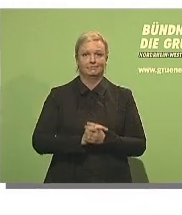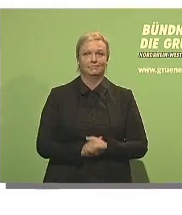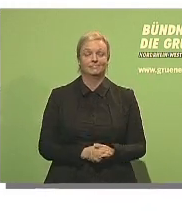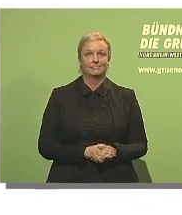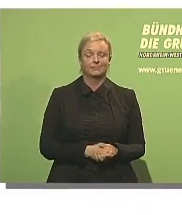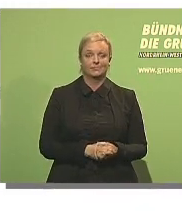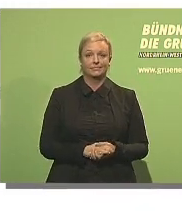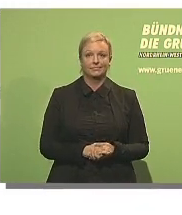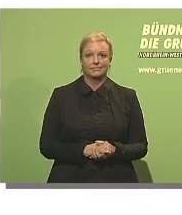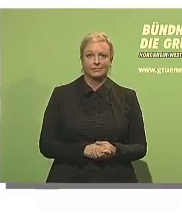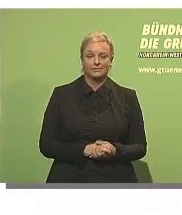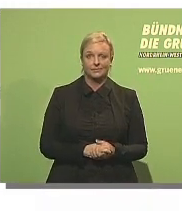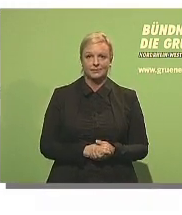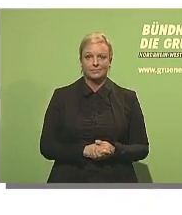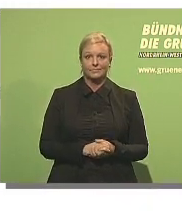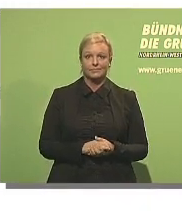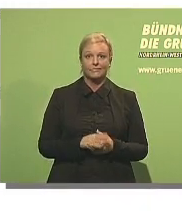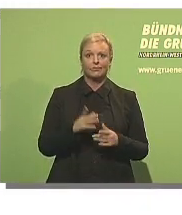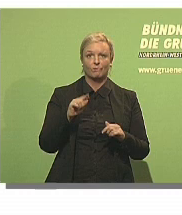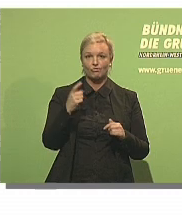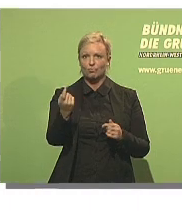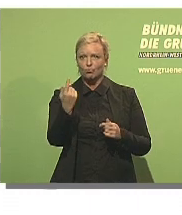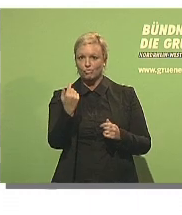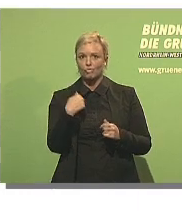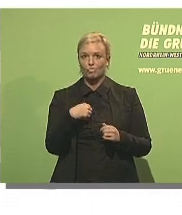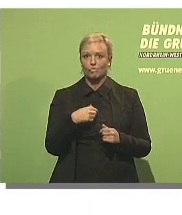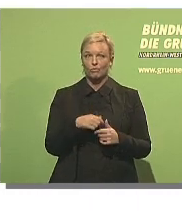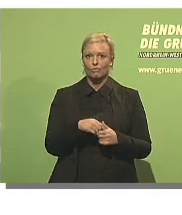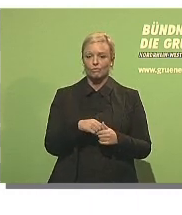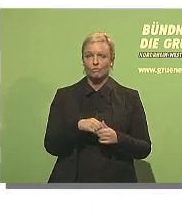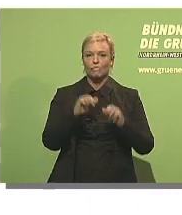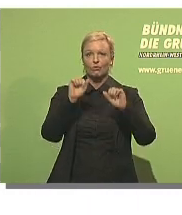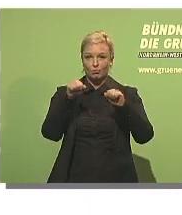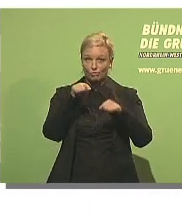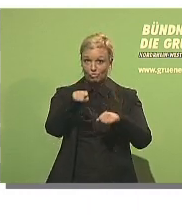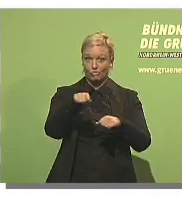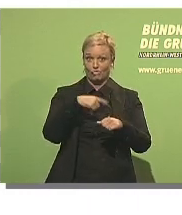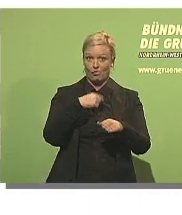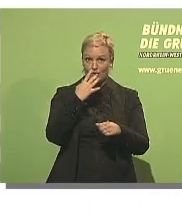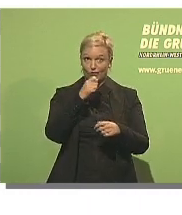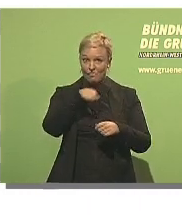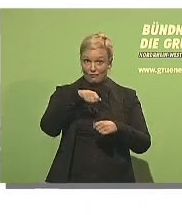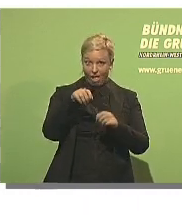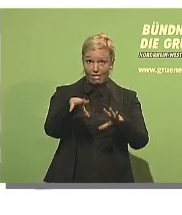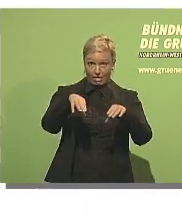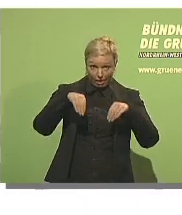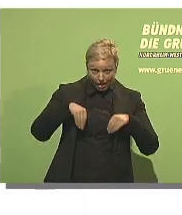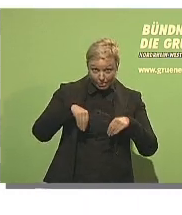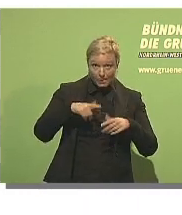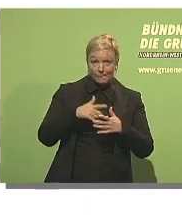Auch Volker bitten wir noch mal kurz nach oben. Und die Frage, nimmst du die Wahl an? Komm dir nach oben.